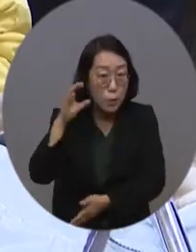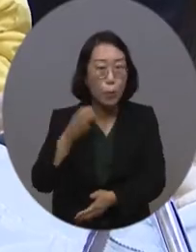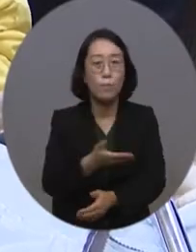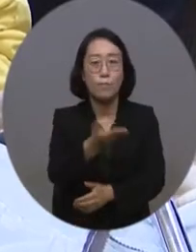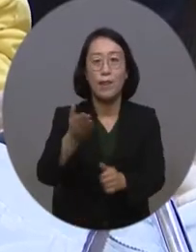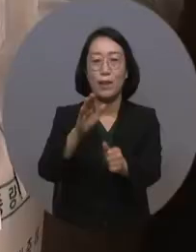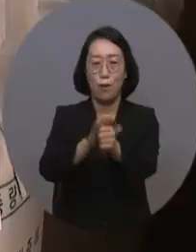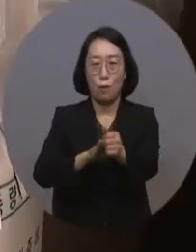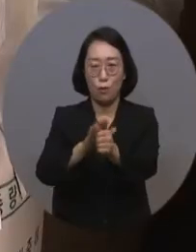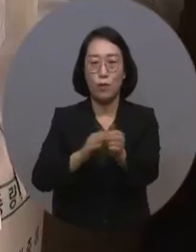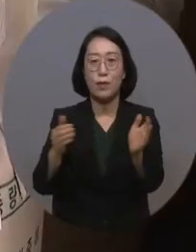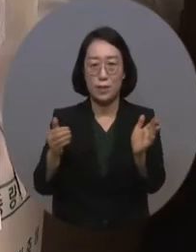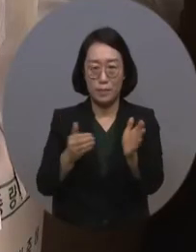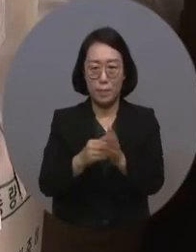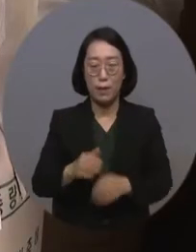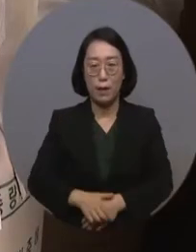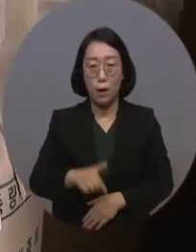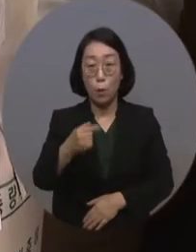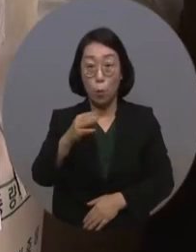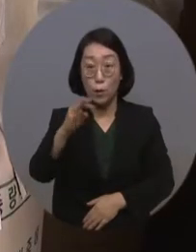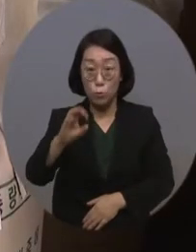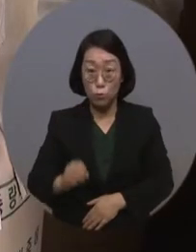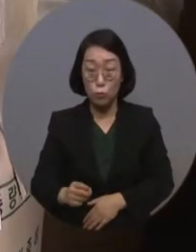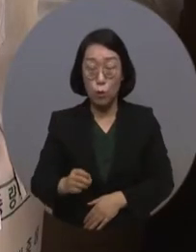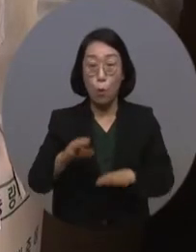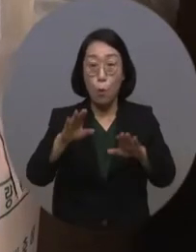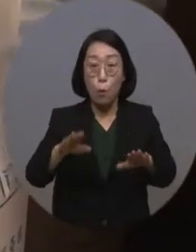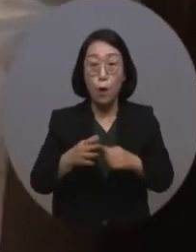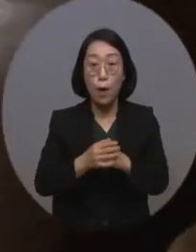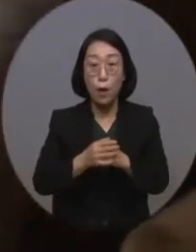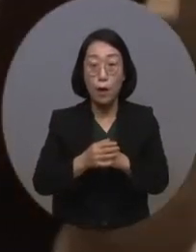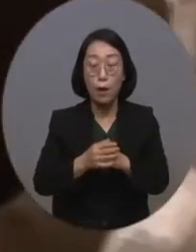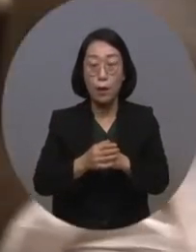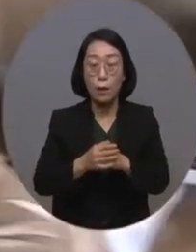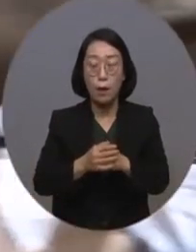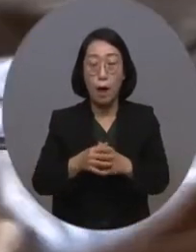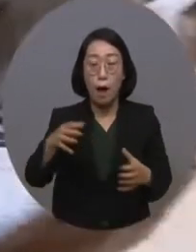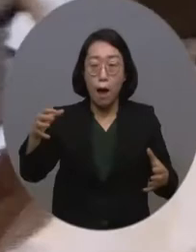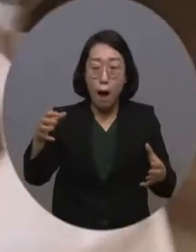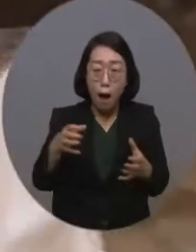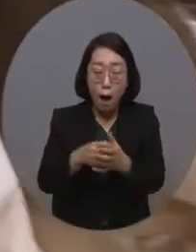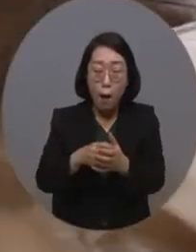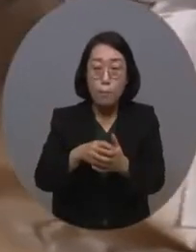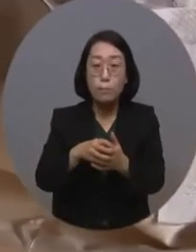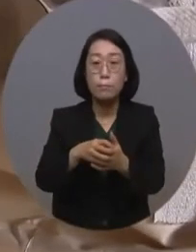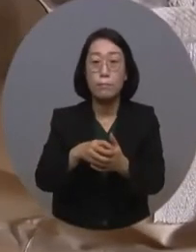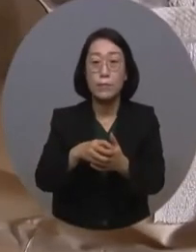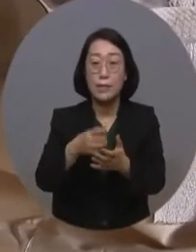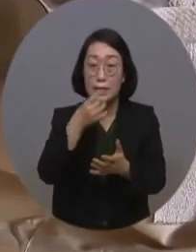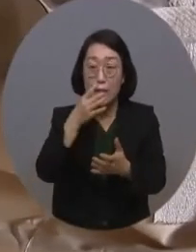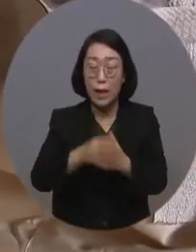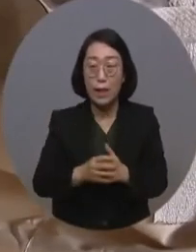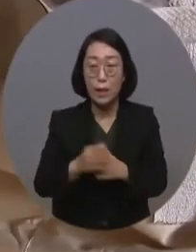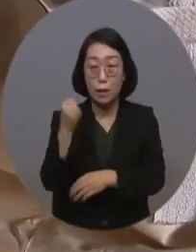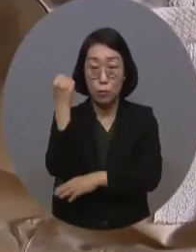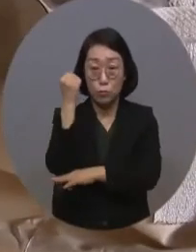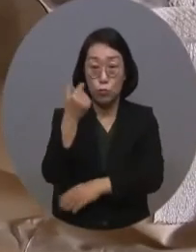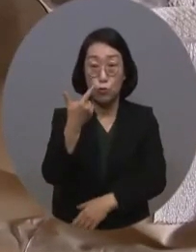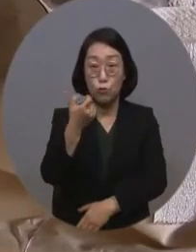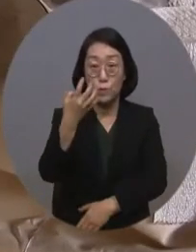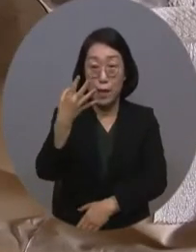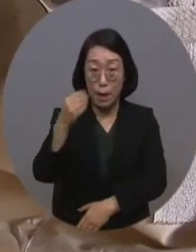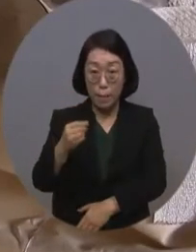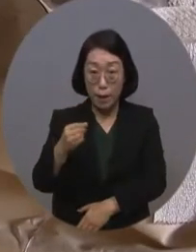격려했습니다 고흥군의 2022년도 공공비축 미국 수매 전체 물량은 64만